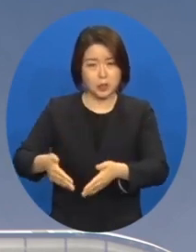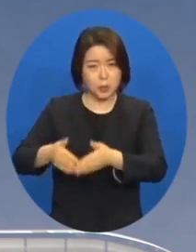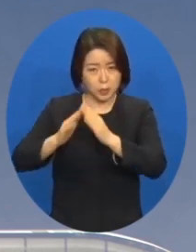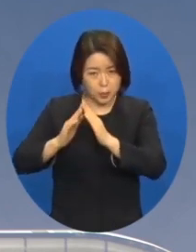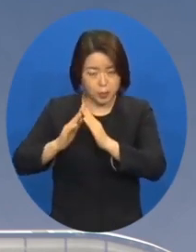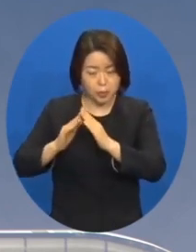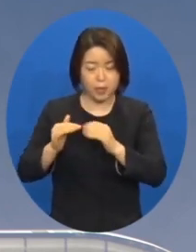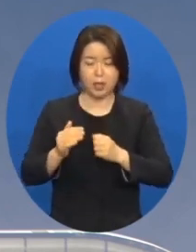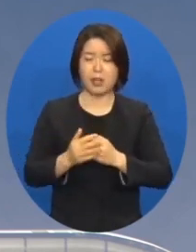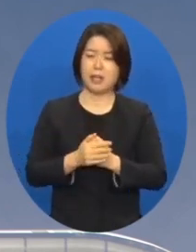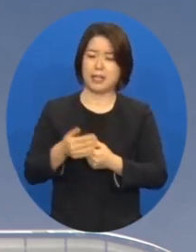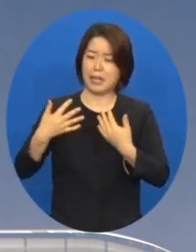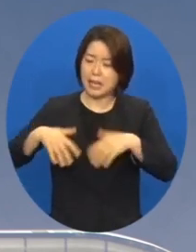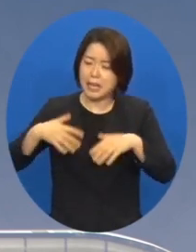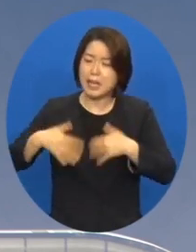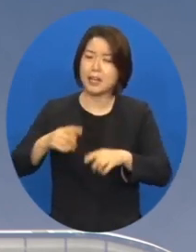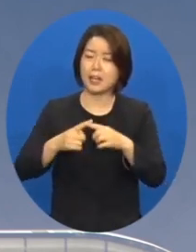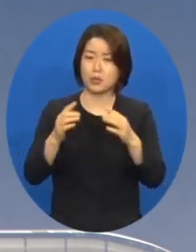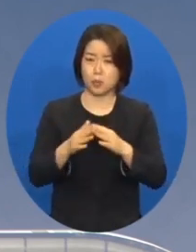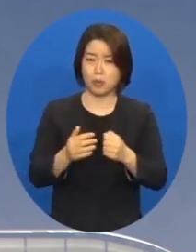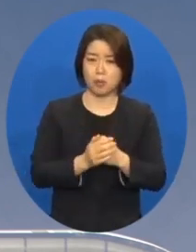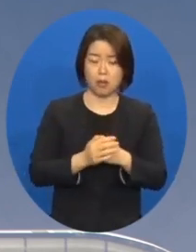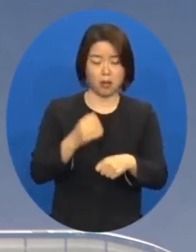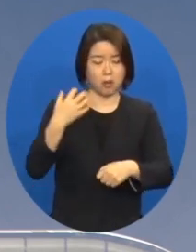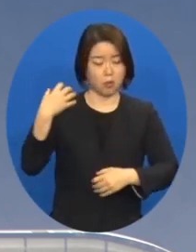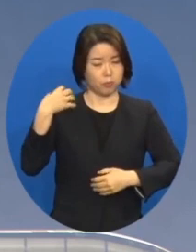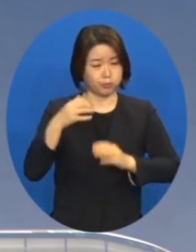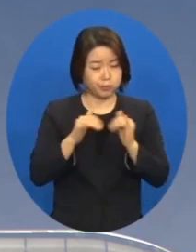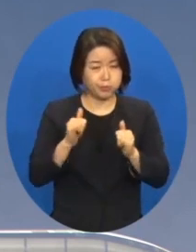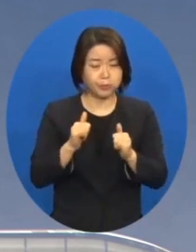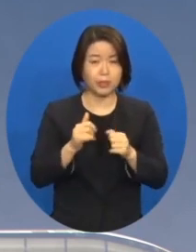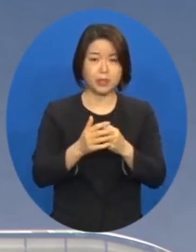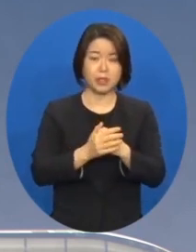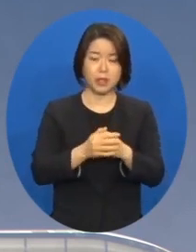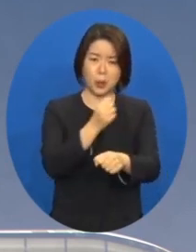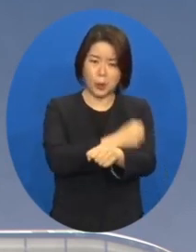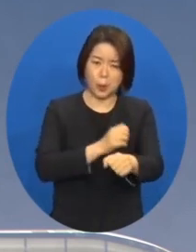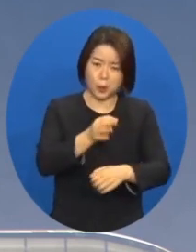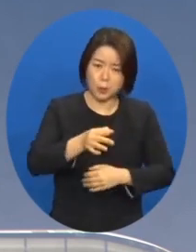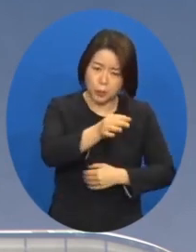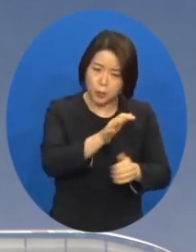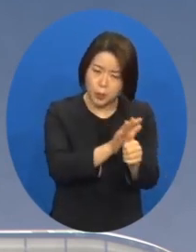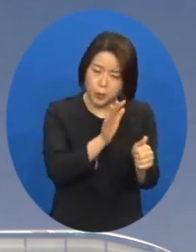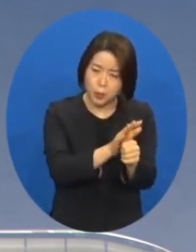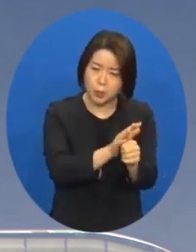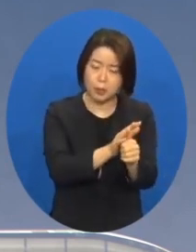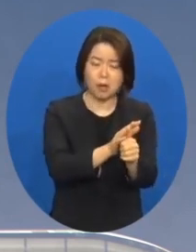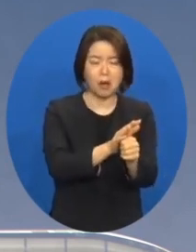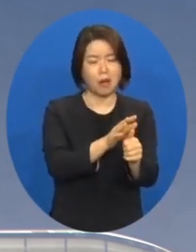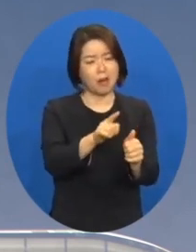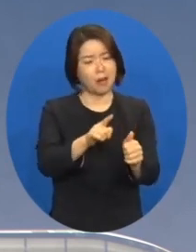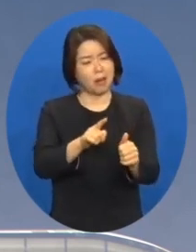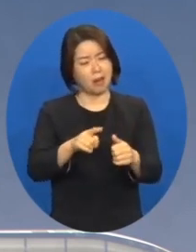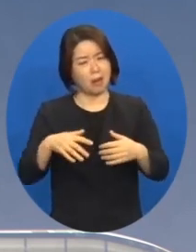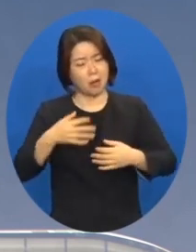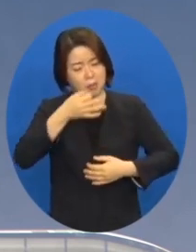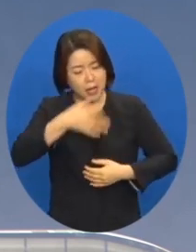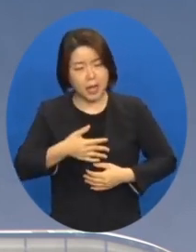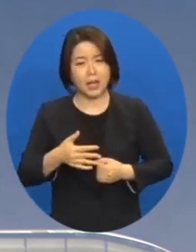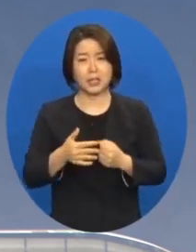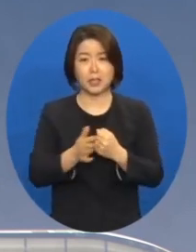사례비를 부담하고 생활을 책임지게 될 때 복음을 받아들이는데 혹시 걸림돌이 되지 않을까, 사도